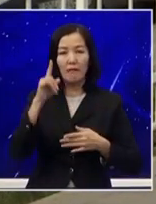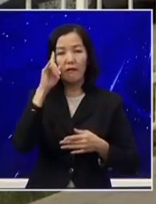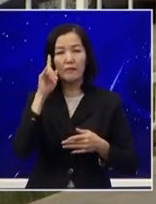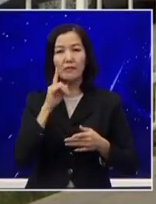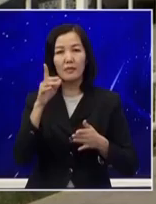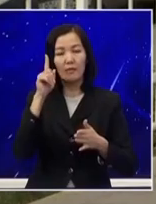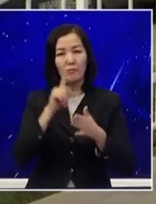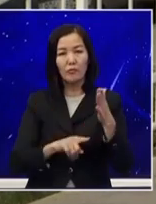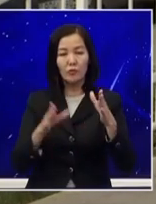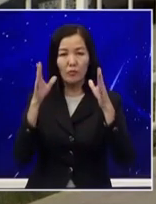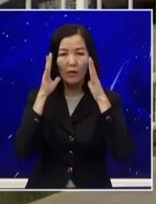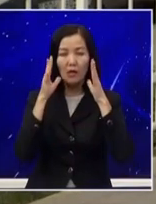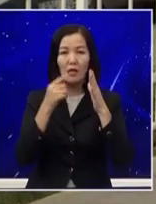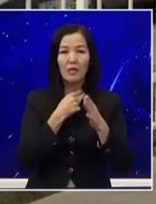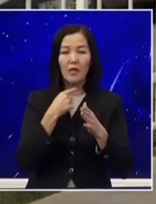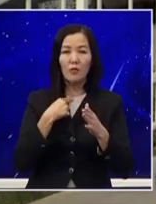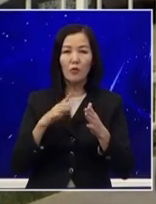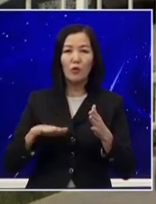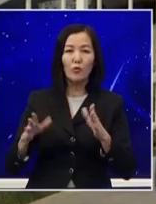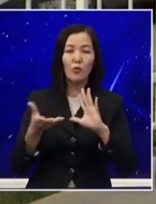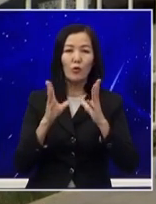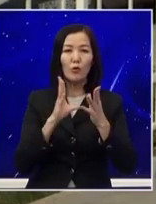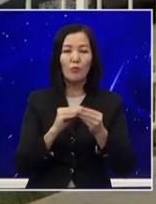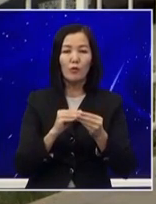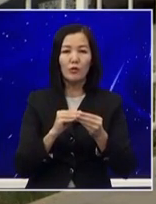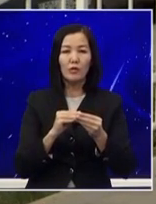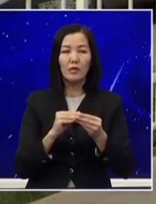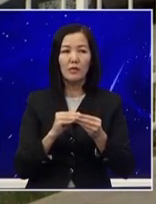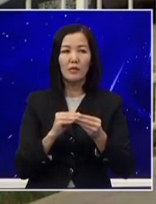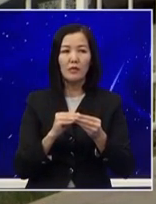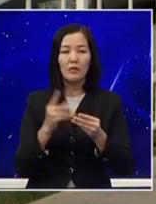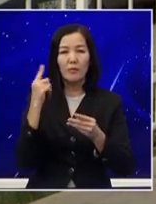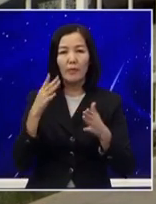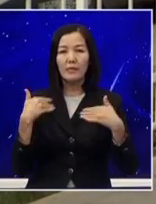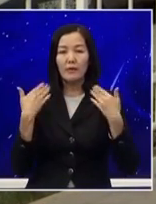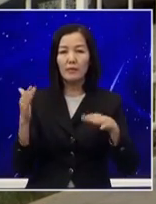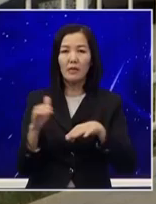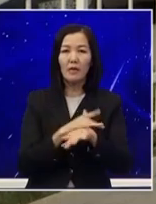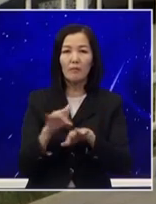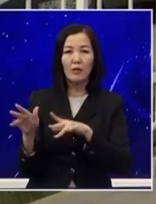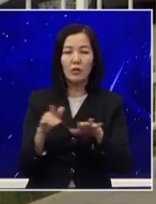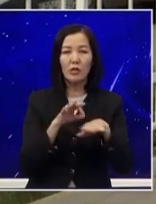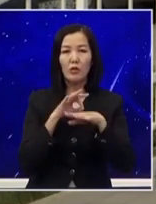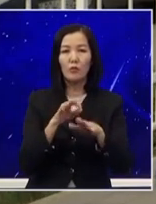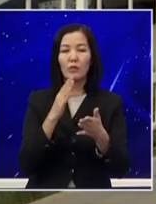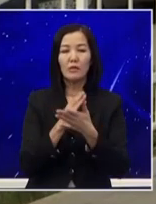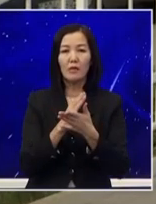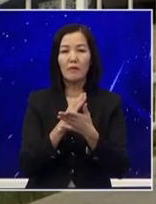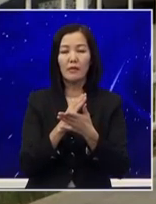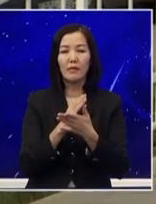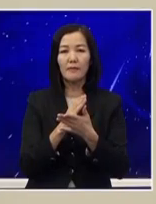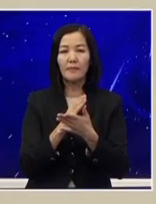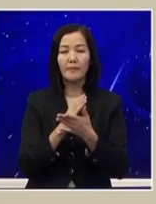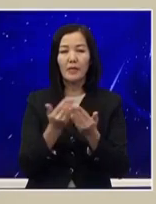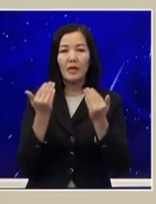мұсылмандары діни басқармасының Талдырған өңірі бойынша өкілдігі бас имам Ардақ Қажы Нұспанұлының бастамасымен көптеген қайырымдылық шарасы болып жатқан. Міне соның бір негізде